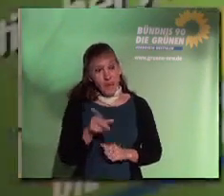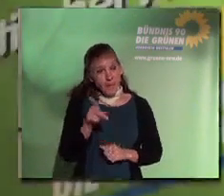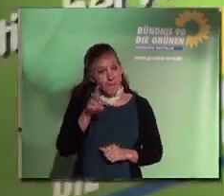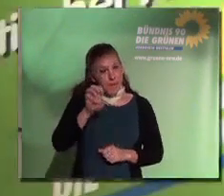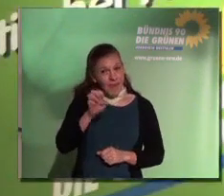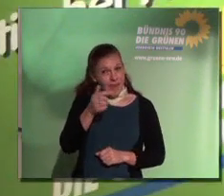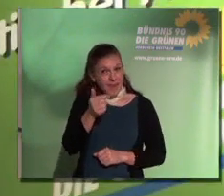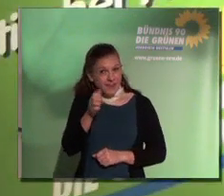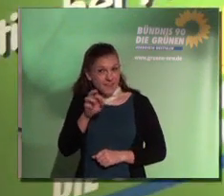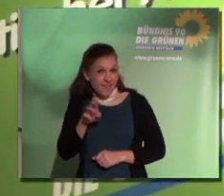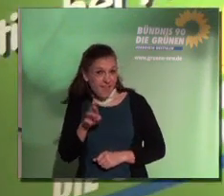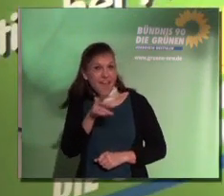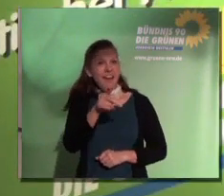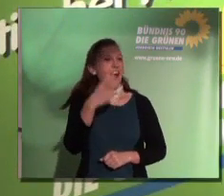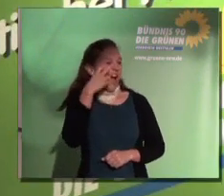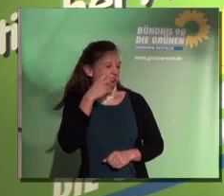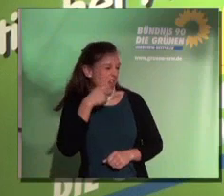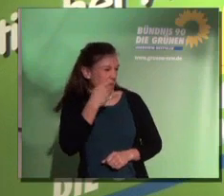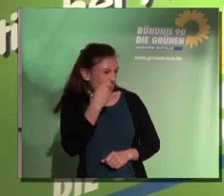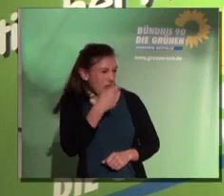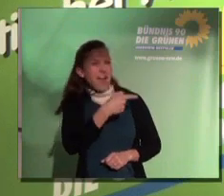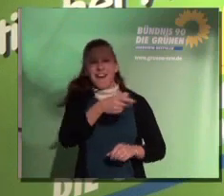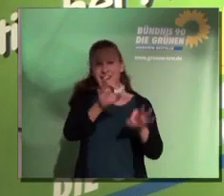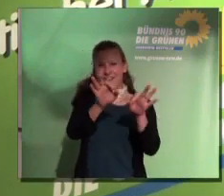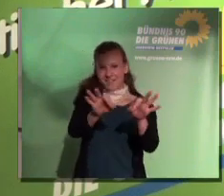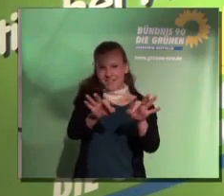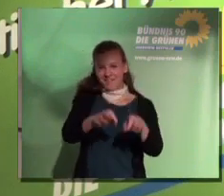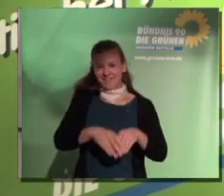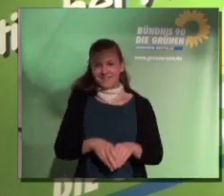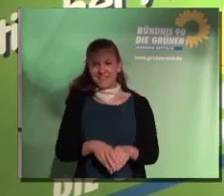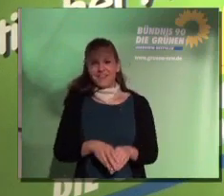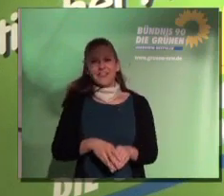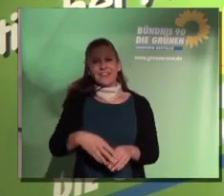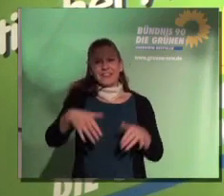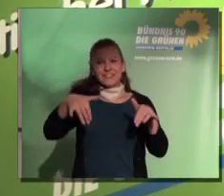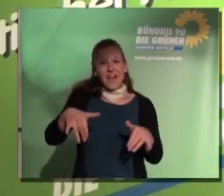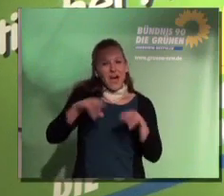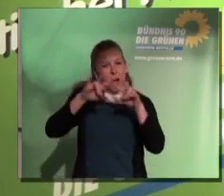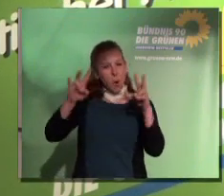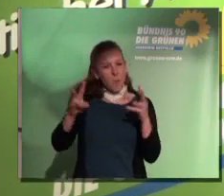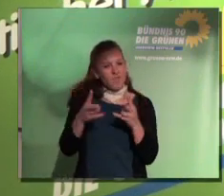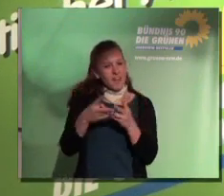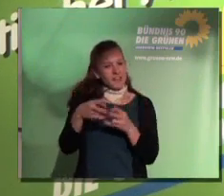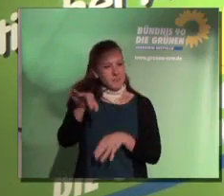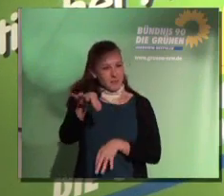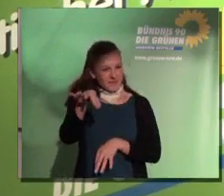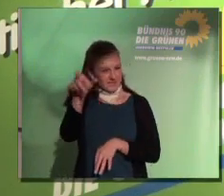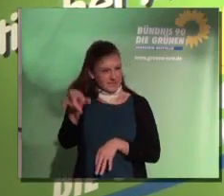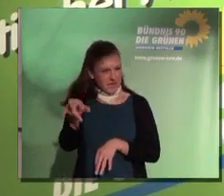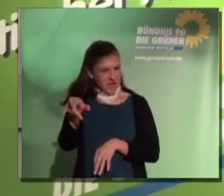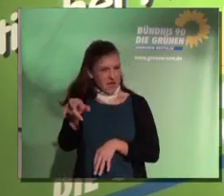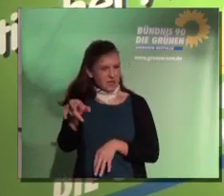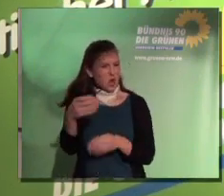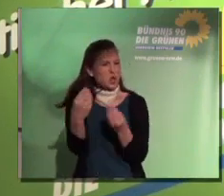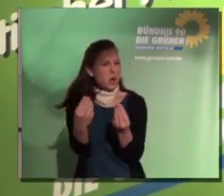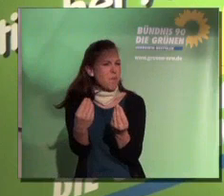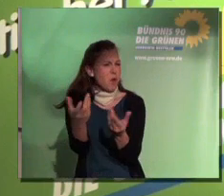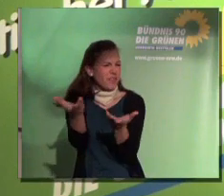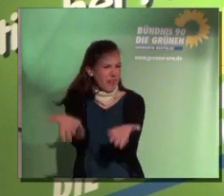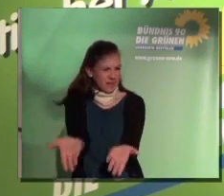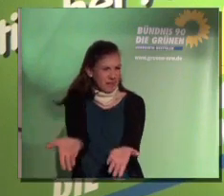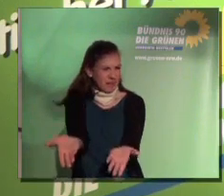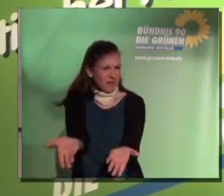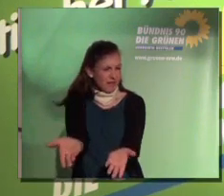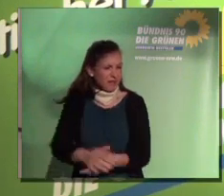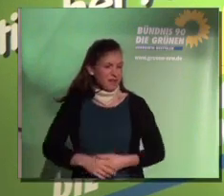Peter Altmaier, unser Umweltminister. Ist ja irgendwie ein gemütlicher Mensch, ne? So,